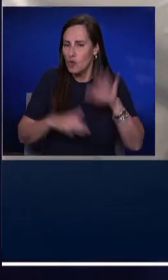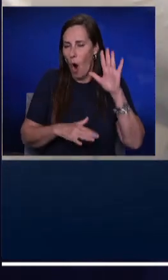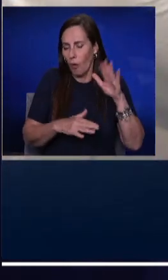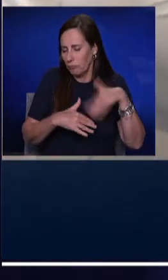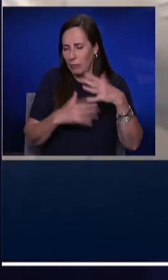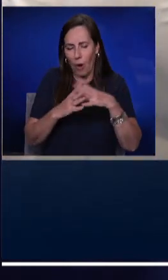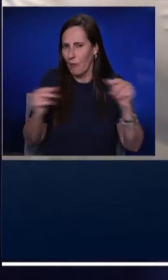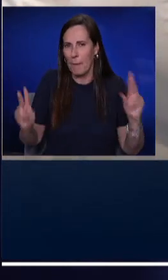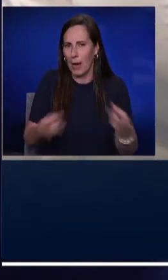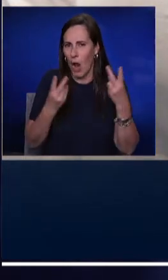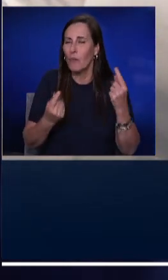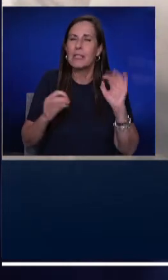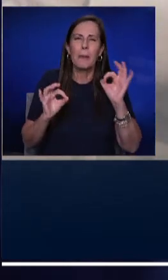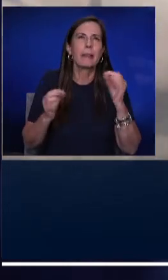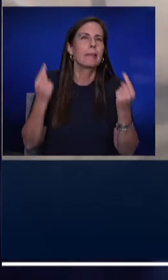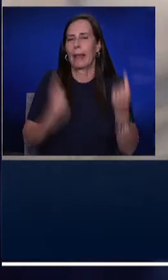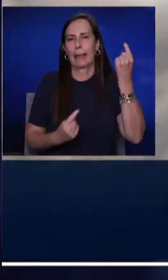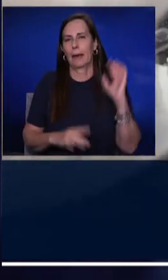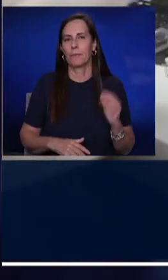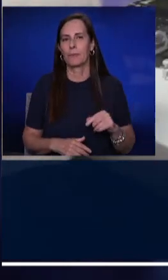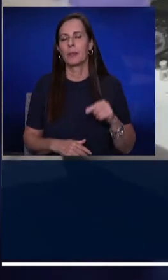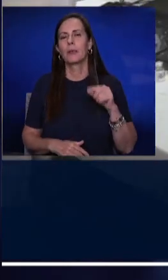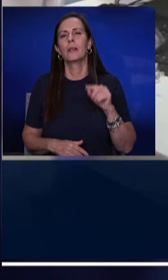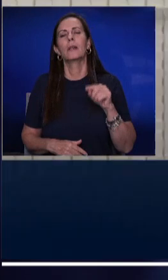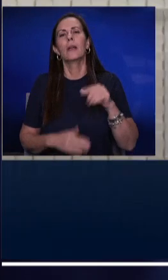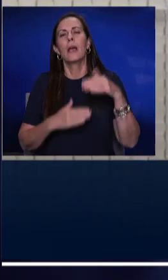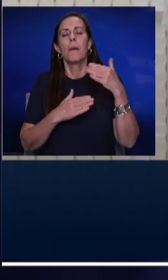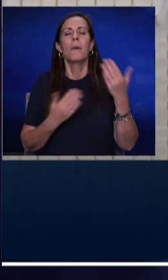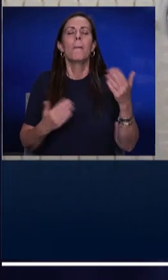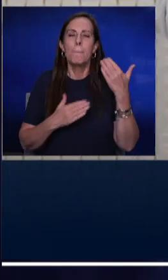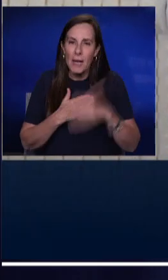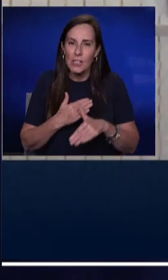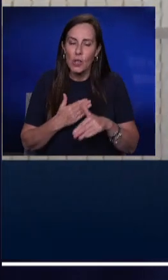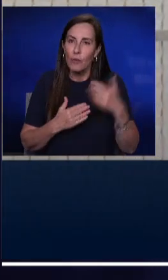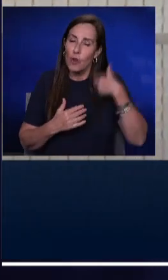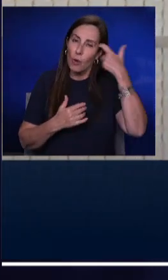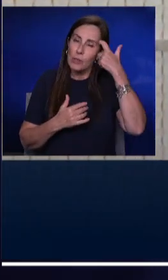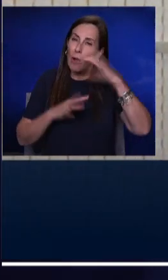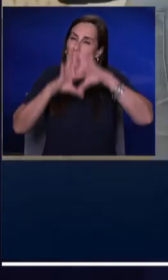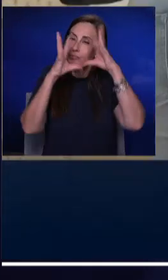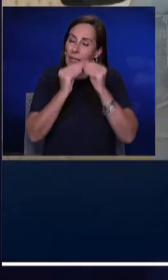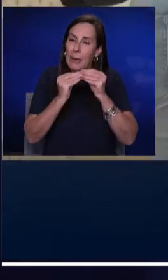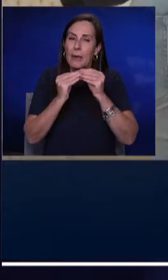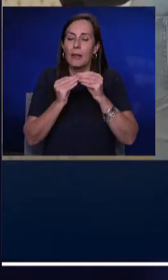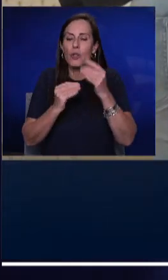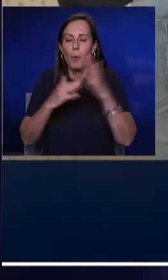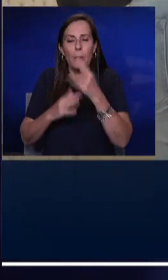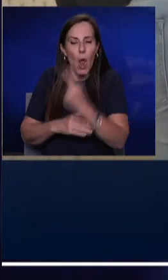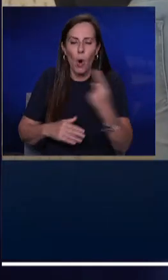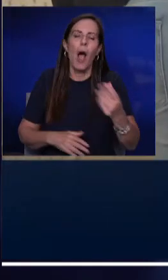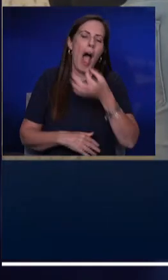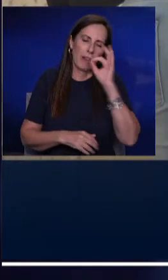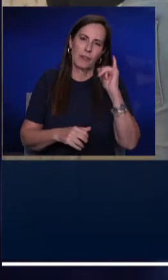נדירה, ולכן בסופו של דבר, בשקלות שעושים לגבי כל ילד וילד, עדיף להתחסן